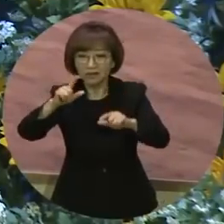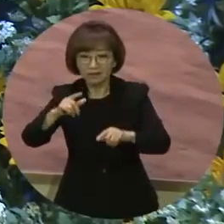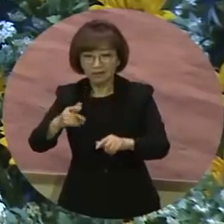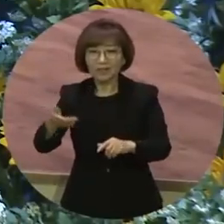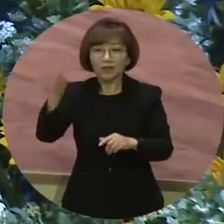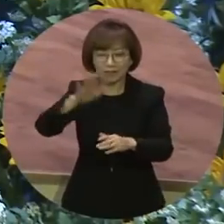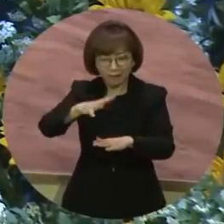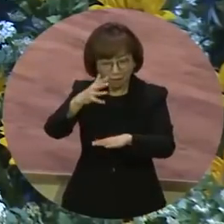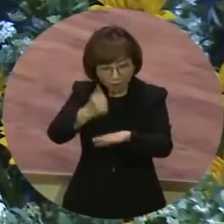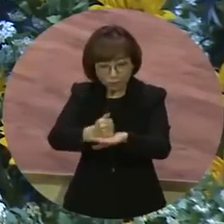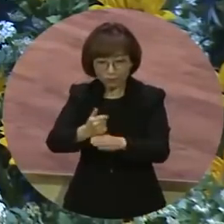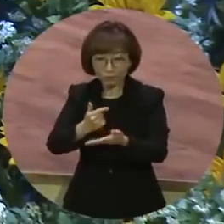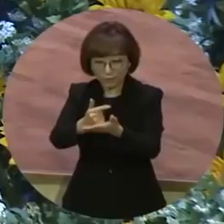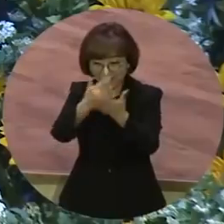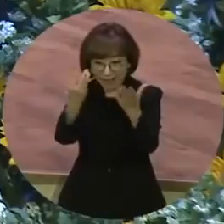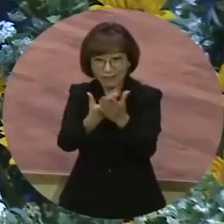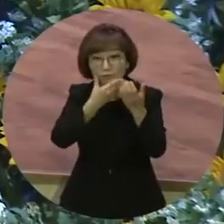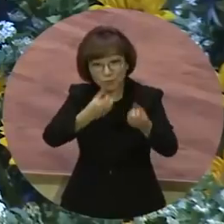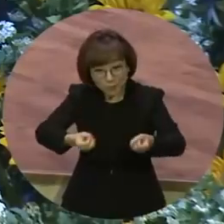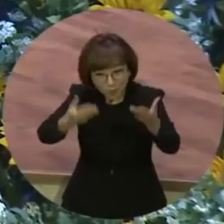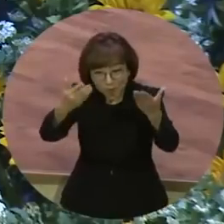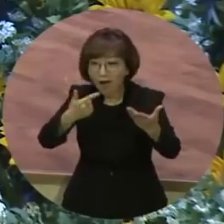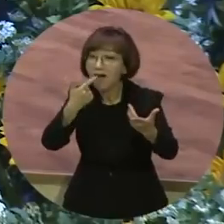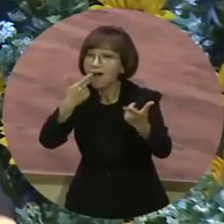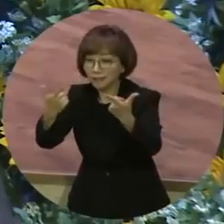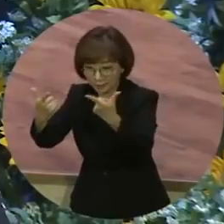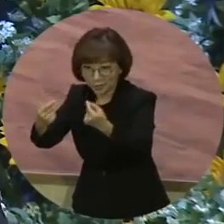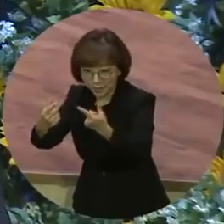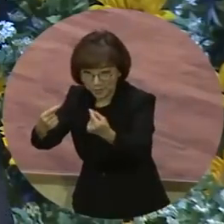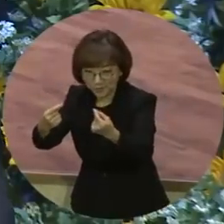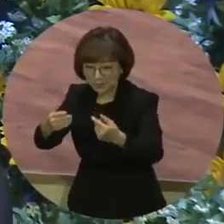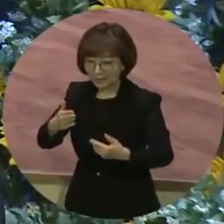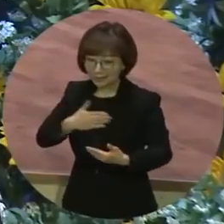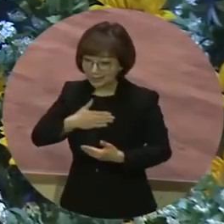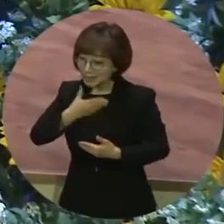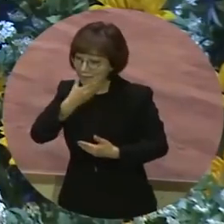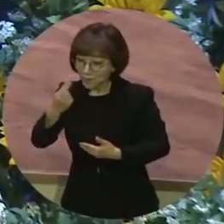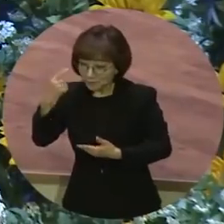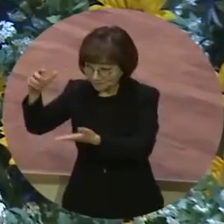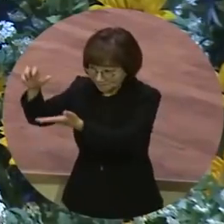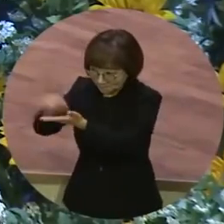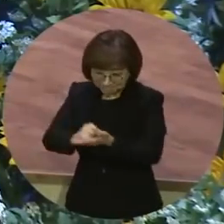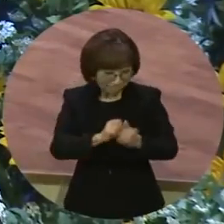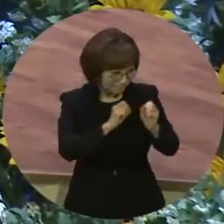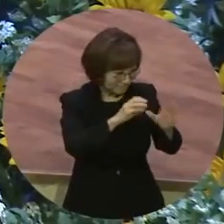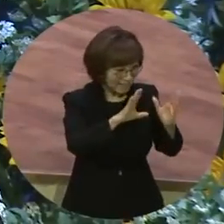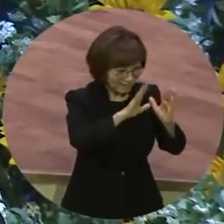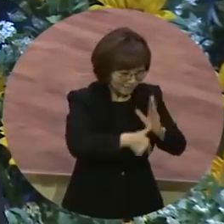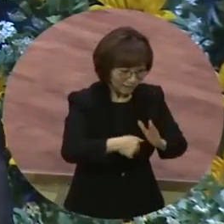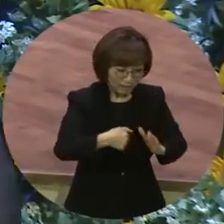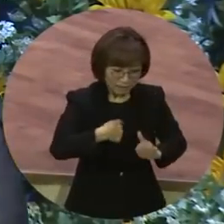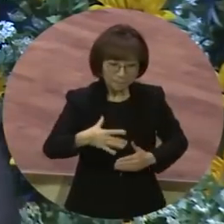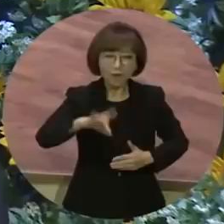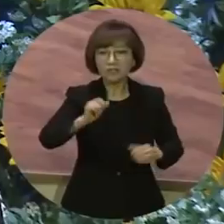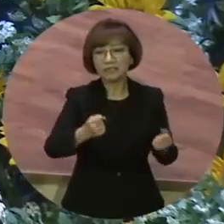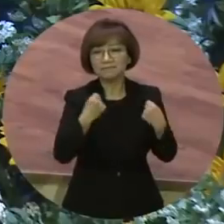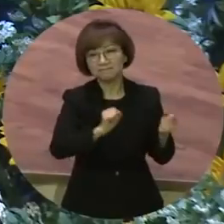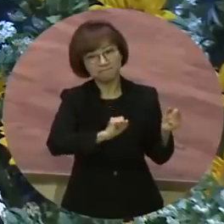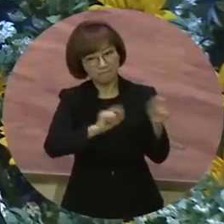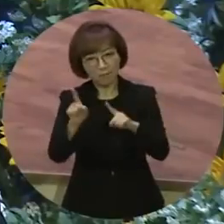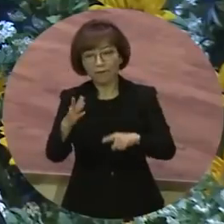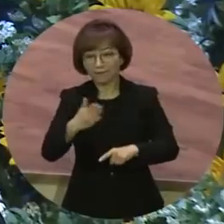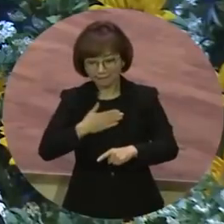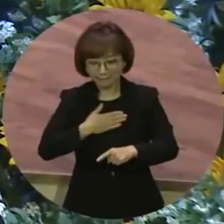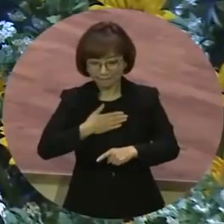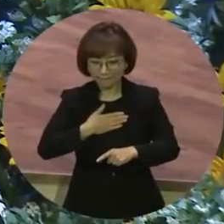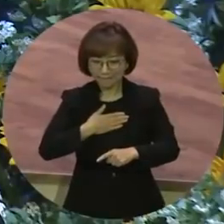바랍니다. 내가 먼저 살아나요. 내가 먼저 살아나요. 예수 그리스도에 대해서 선포할 때 복음의